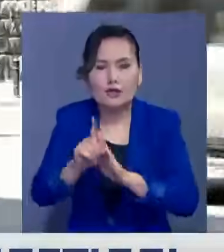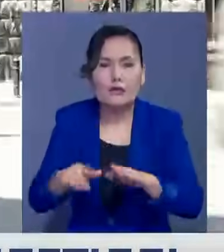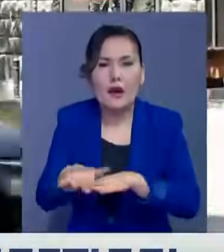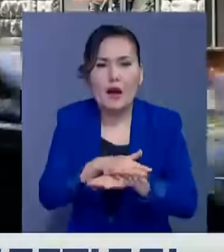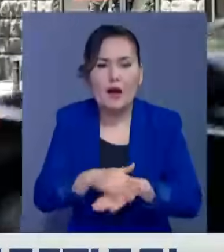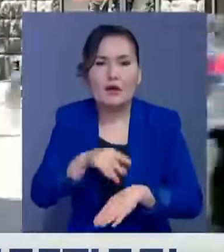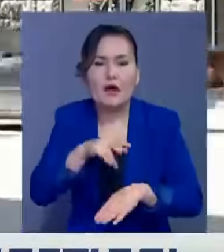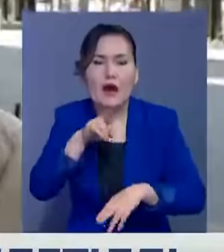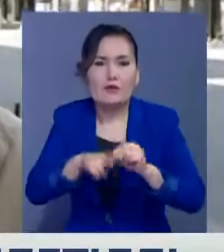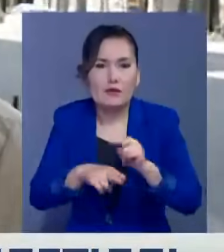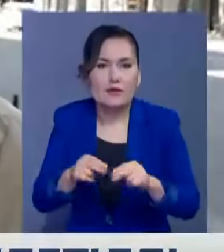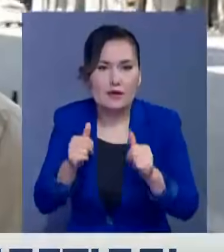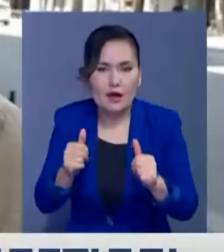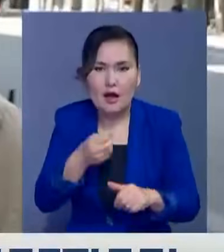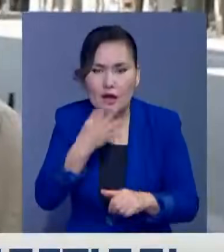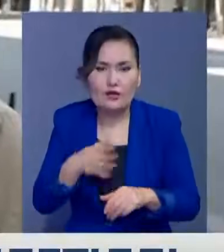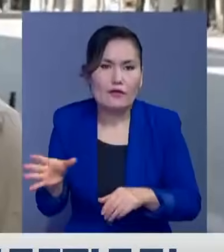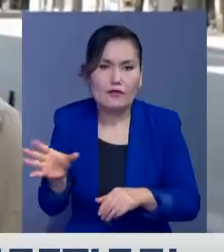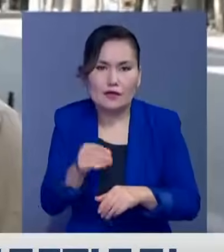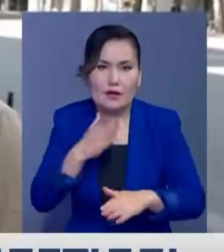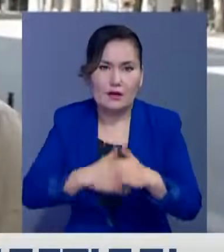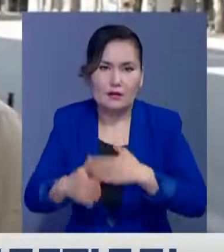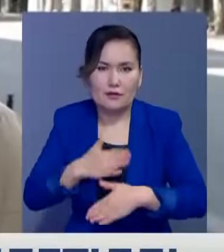мүмкіндік алғанына риза.